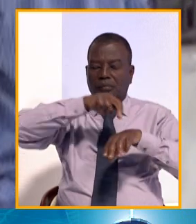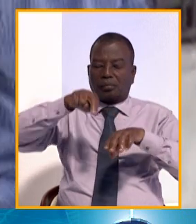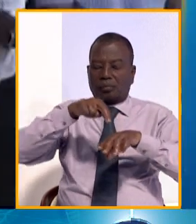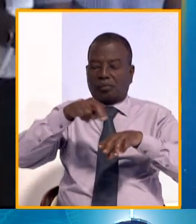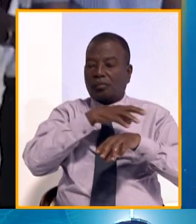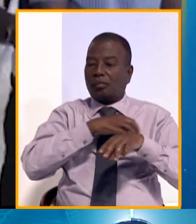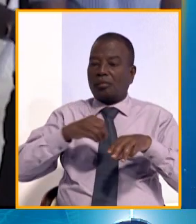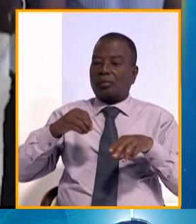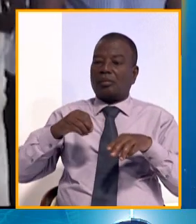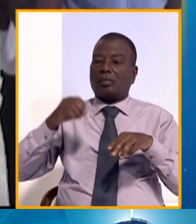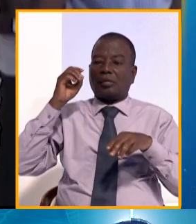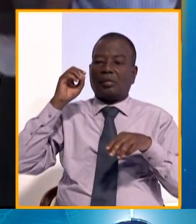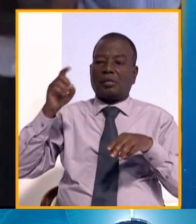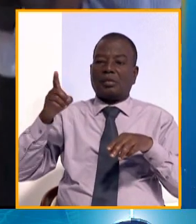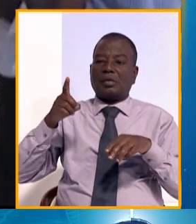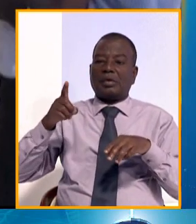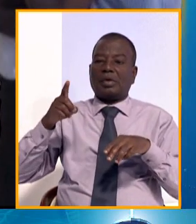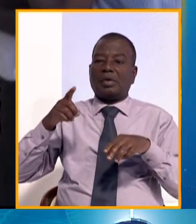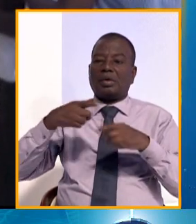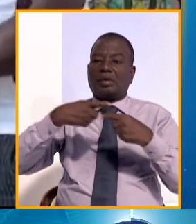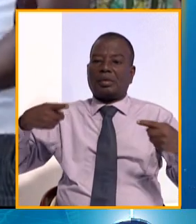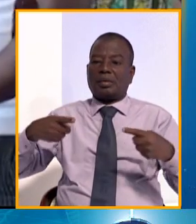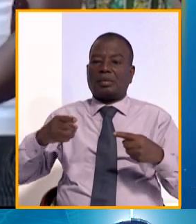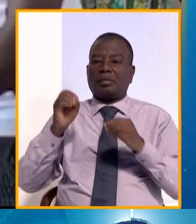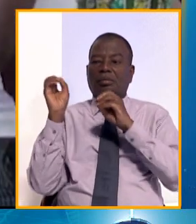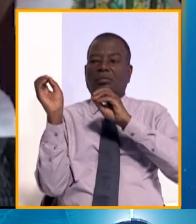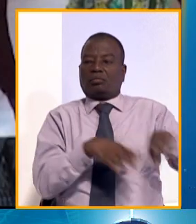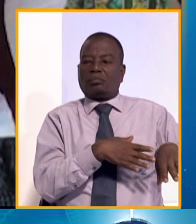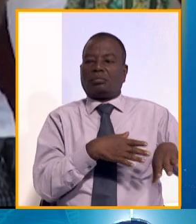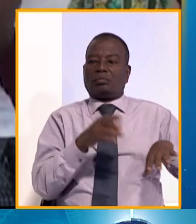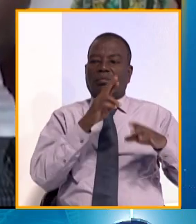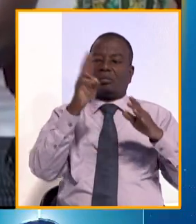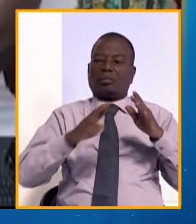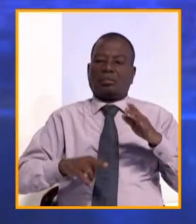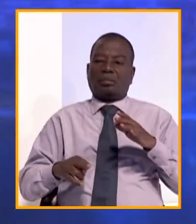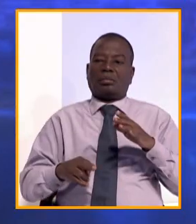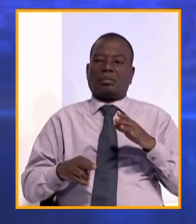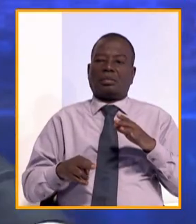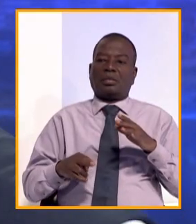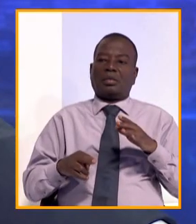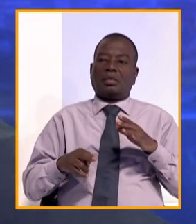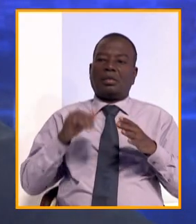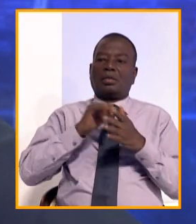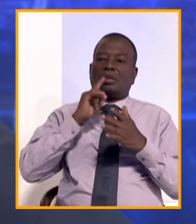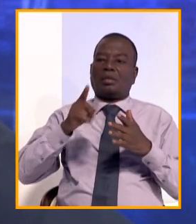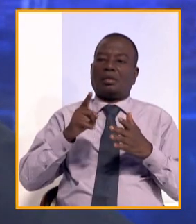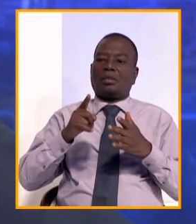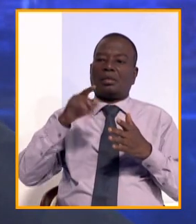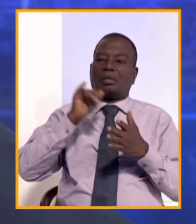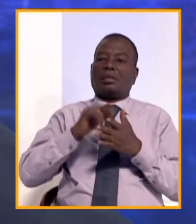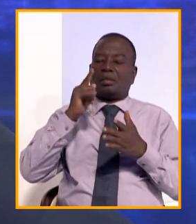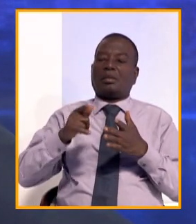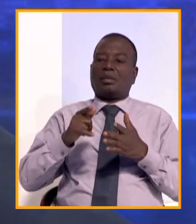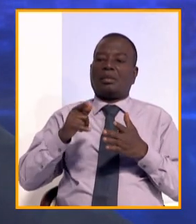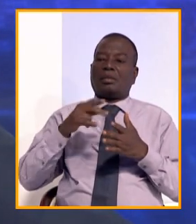parti d'opposition Les Démocrates. Les Démocrates qui rejettent ces résultats provisoires. Et ici, donc, c'est